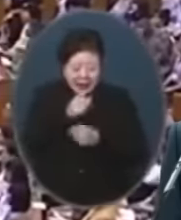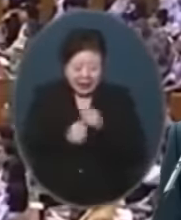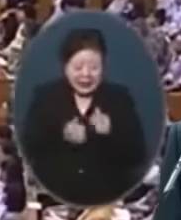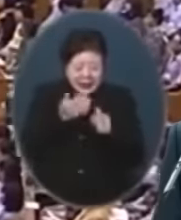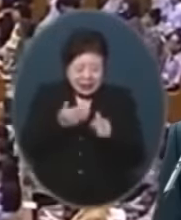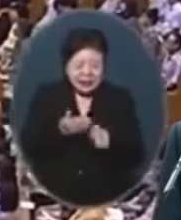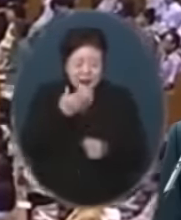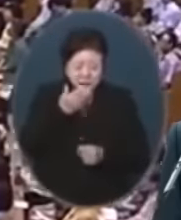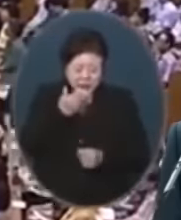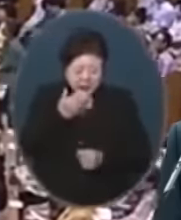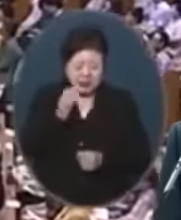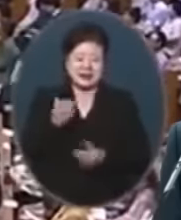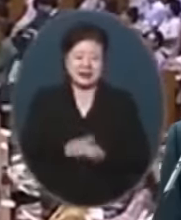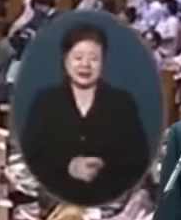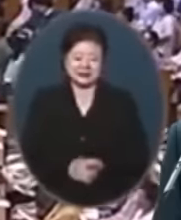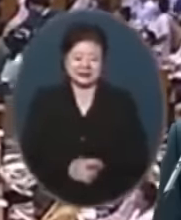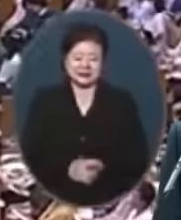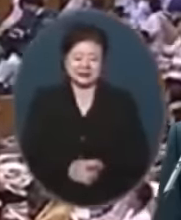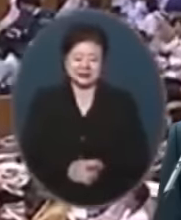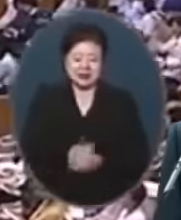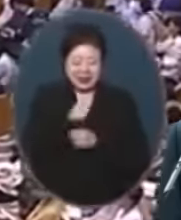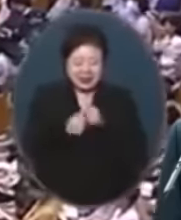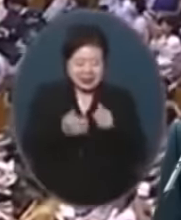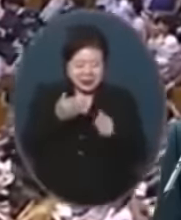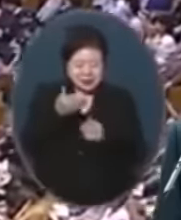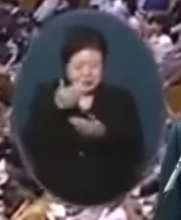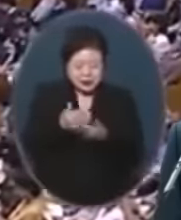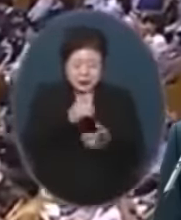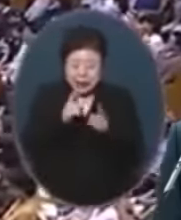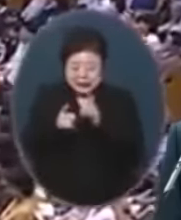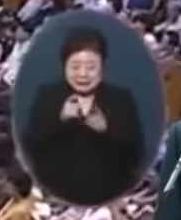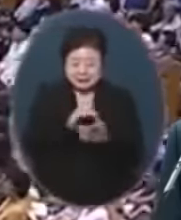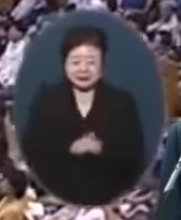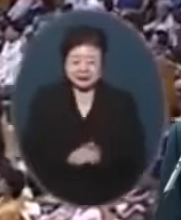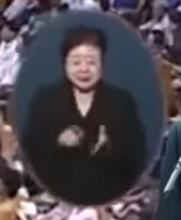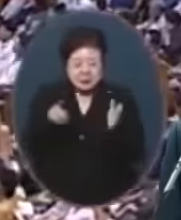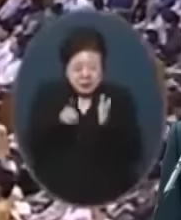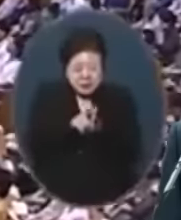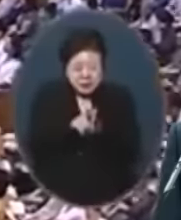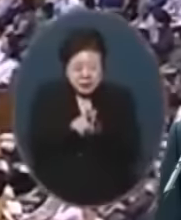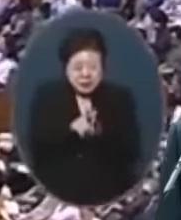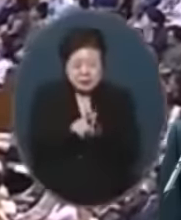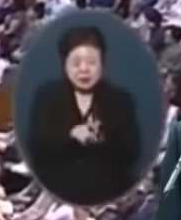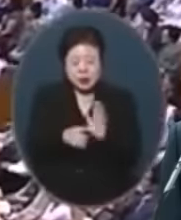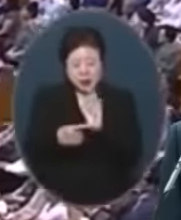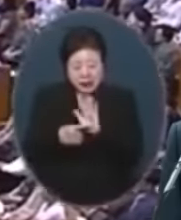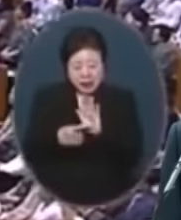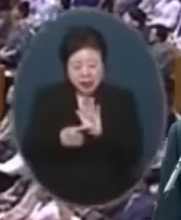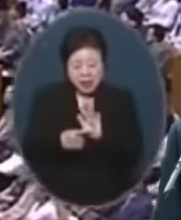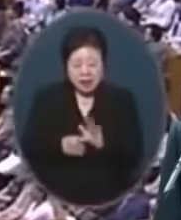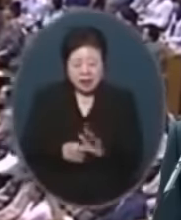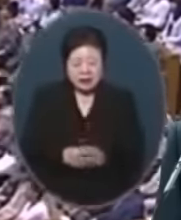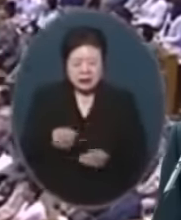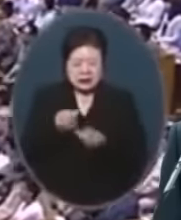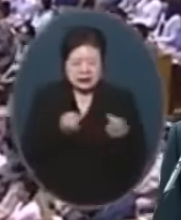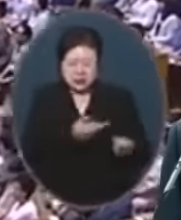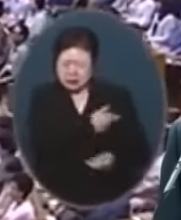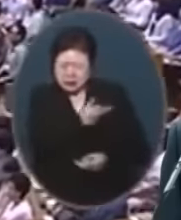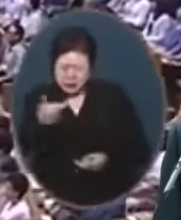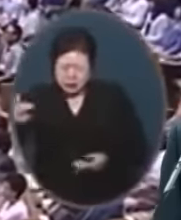하나님께 불가능이란 없습니다. 하나님께서 주신 말씀에 믿음으로 반응하면 태산 같은